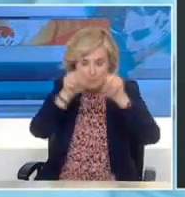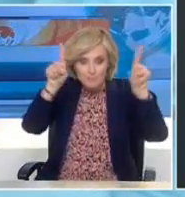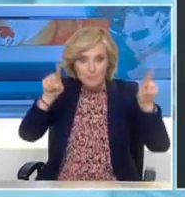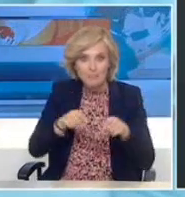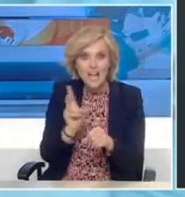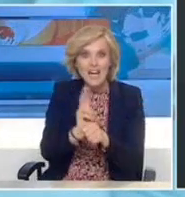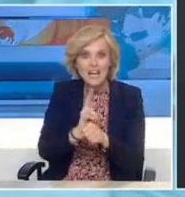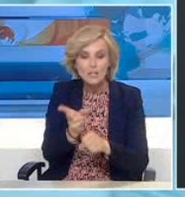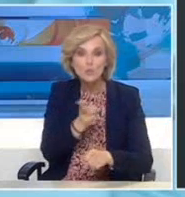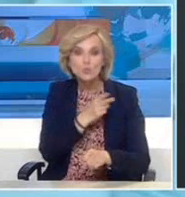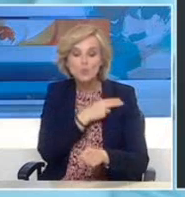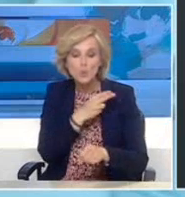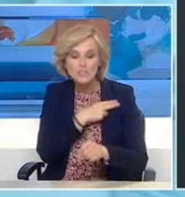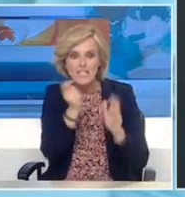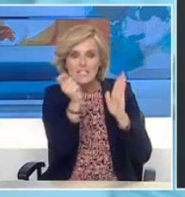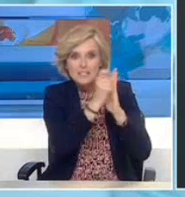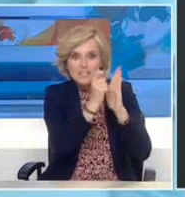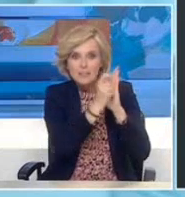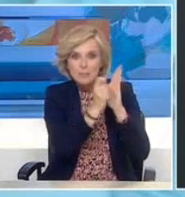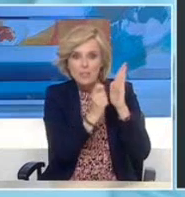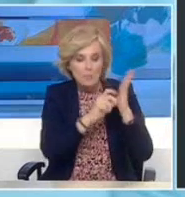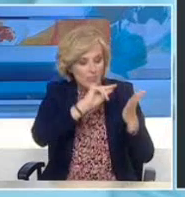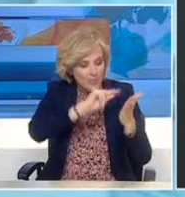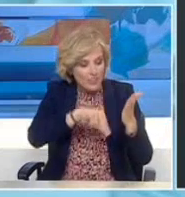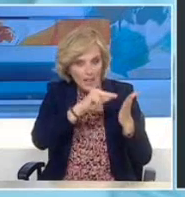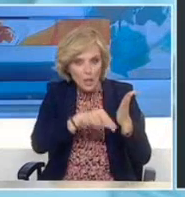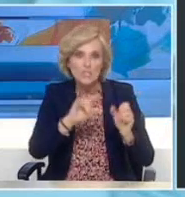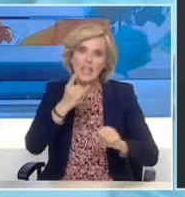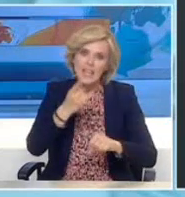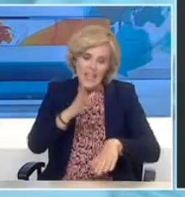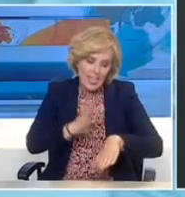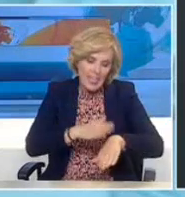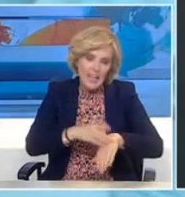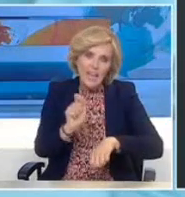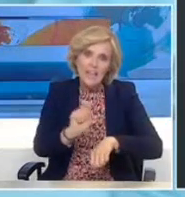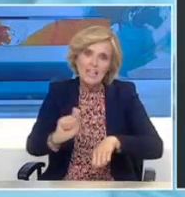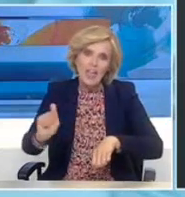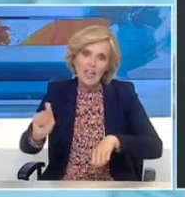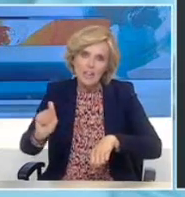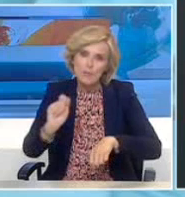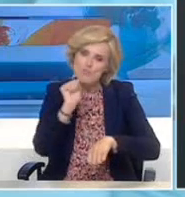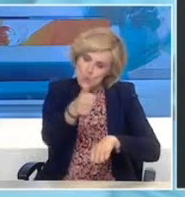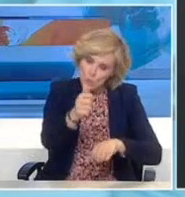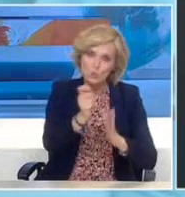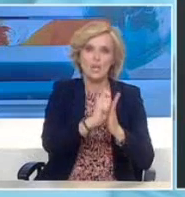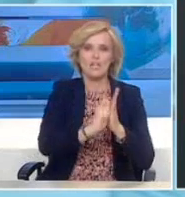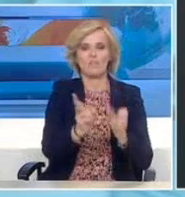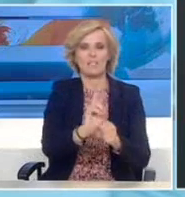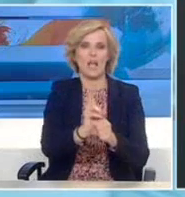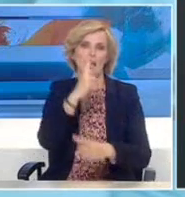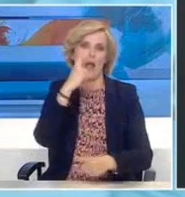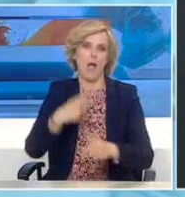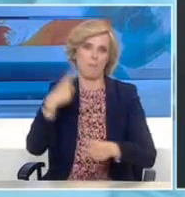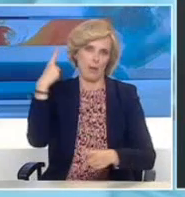δυνατότητα χειρόγραφης βεβαίωσης σε περίπτωση μη επιτυχούς ολοκλήρωσης της διαδικασίας μέσω SMS.